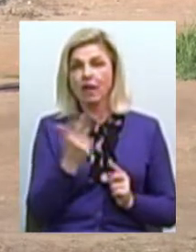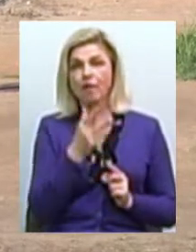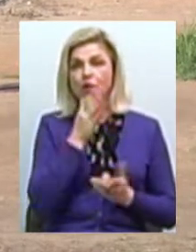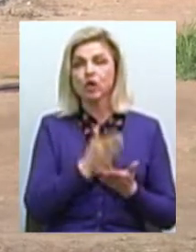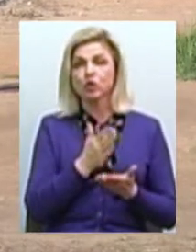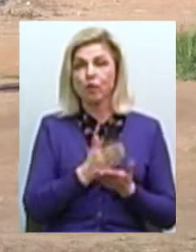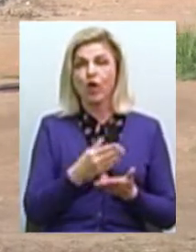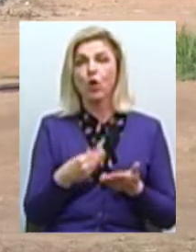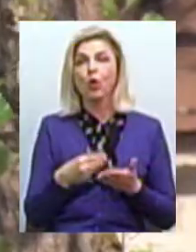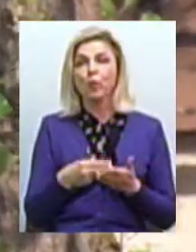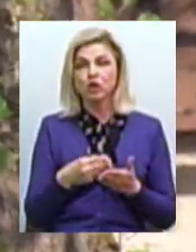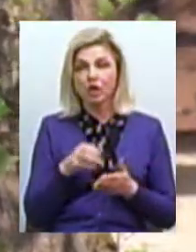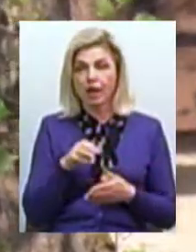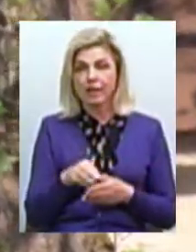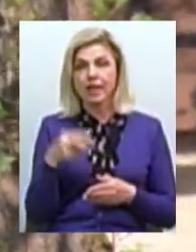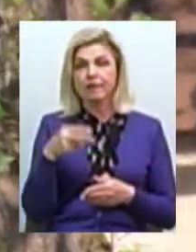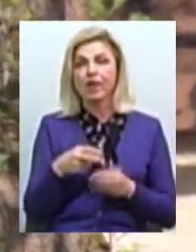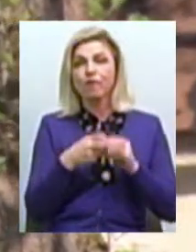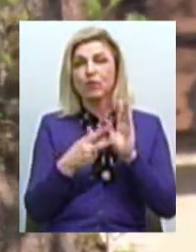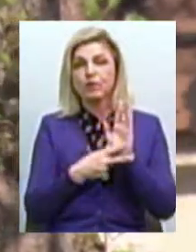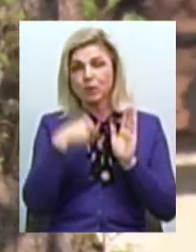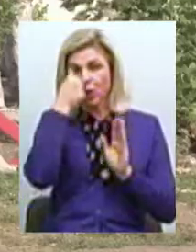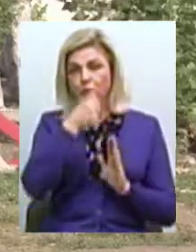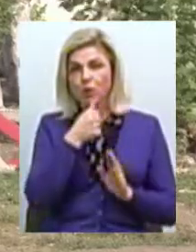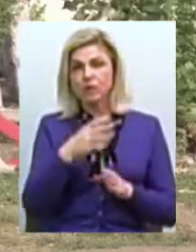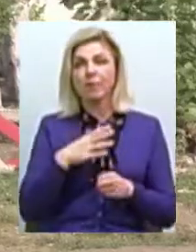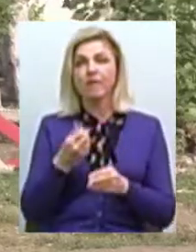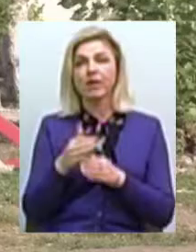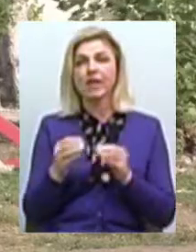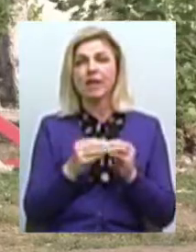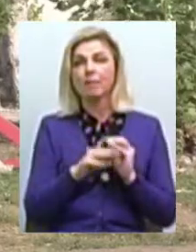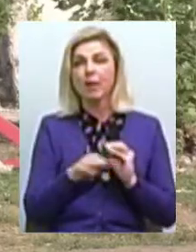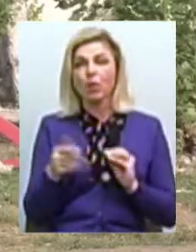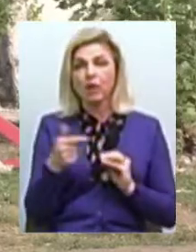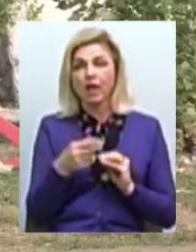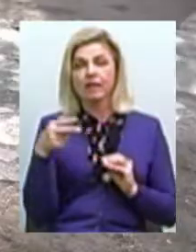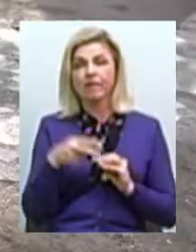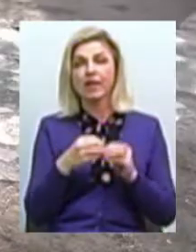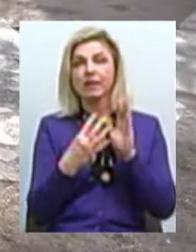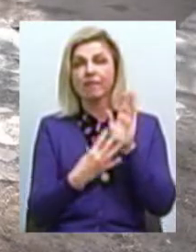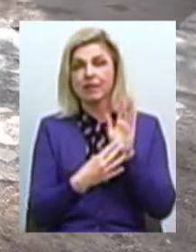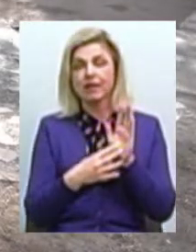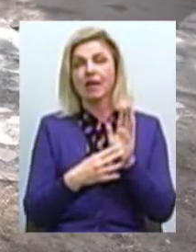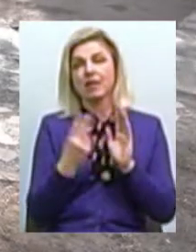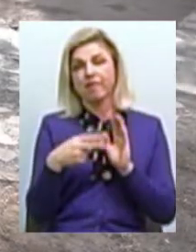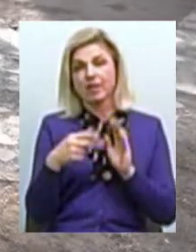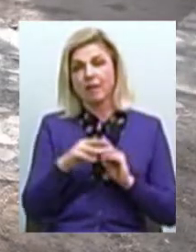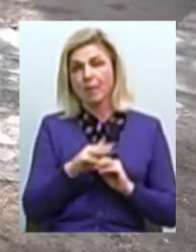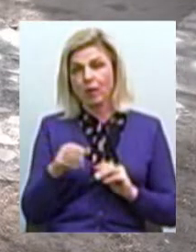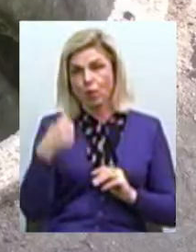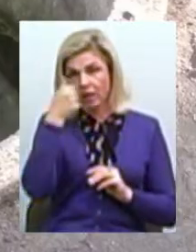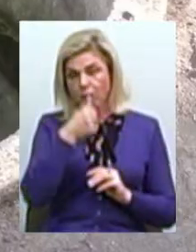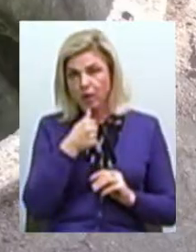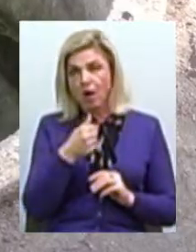програми «Громадський бюджет» у 2018 році було виділено 10 мільйонів гривень, у 2019 році 20 мільйонів гривень,